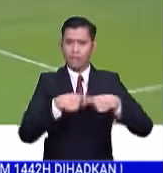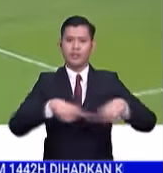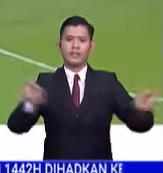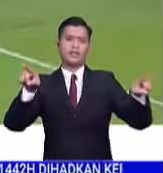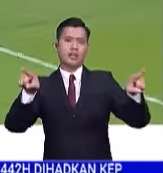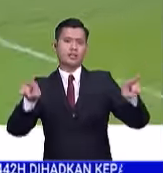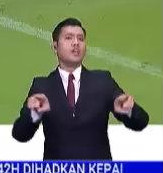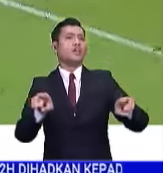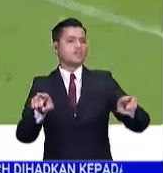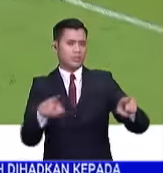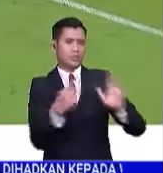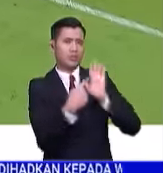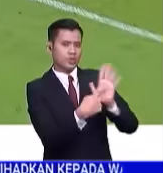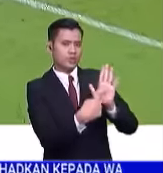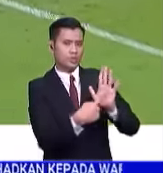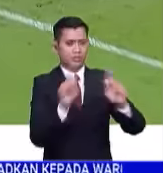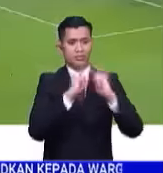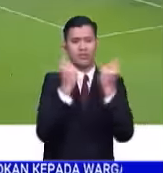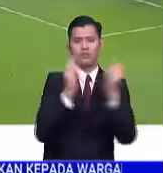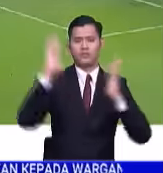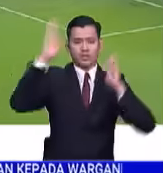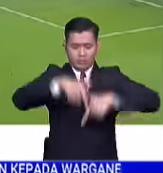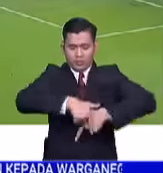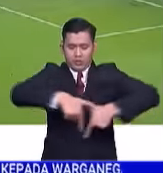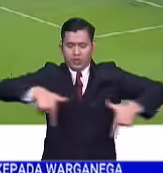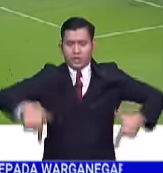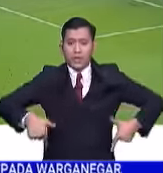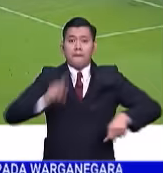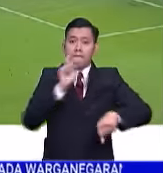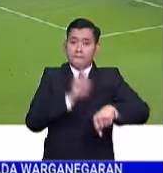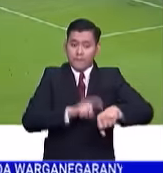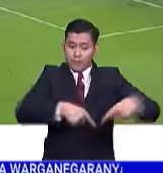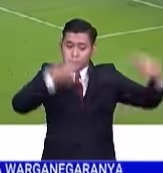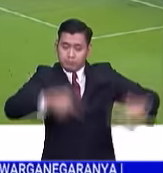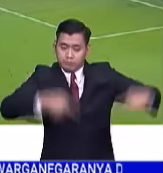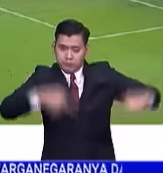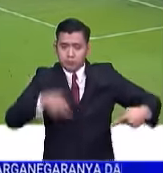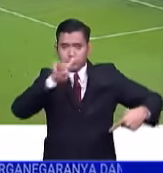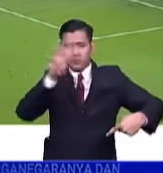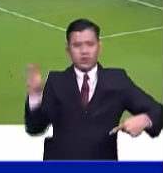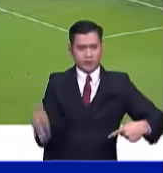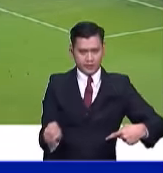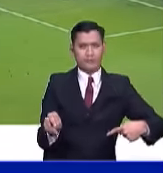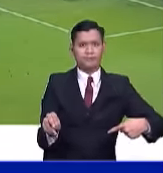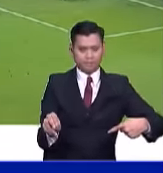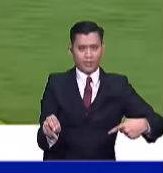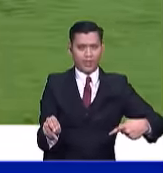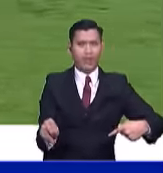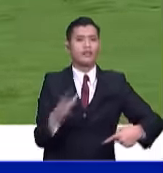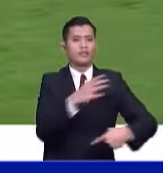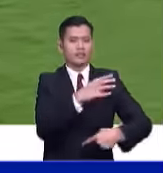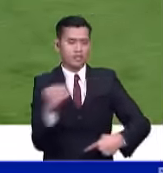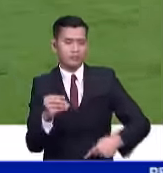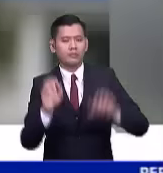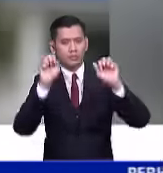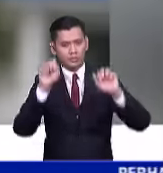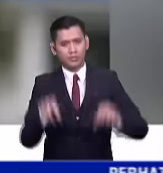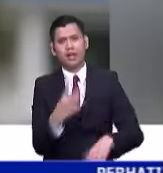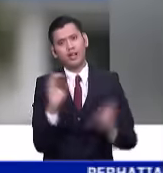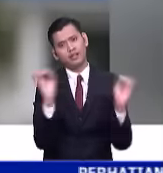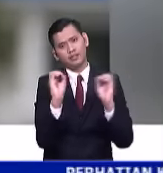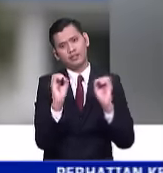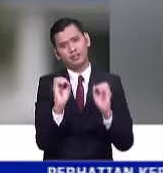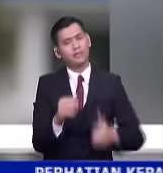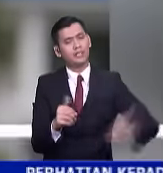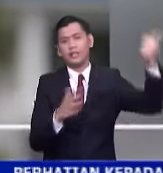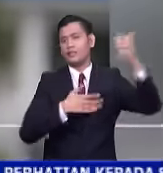adalah keberanian dan keyakinan ketika melancarkan serangan biarpun terdapat sedikit kekurangan dalam mendapatkan penyudah. But if